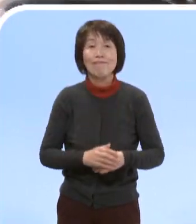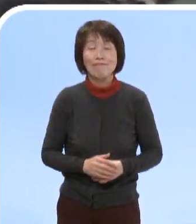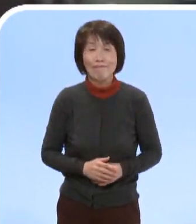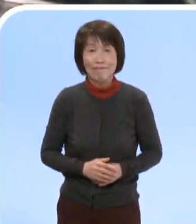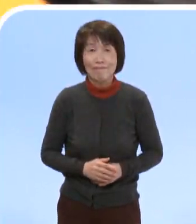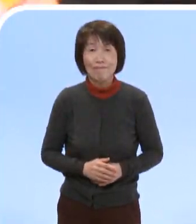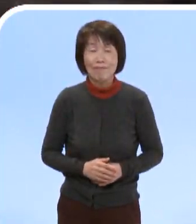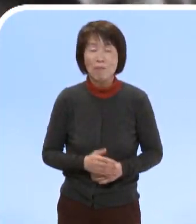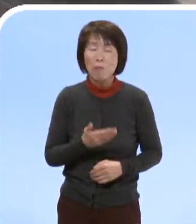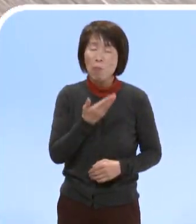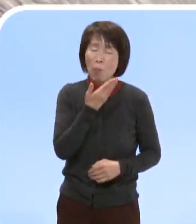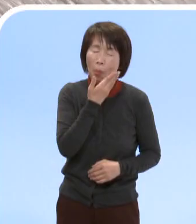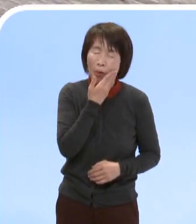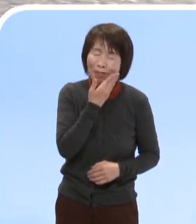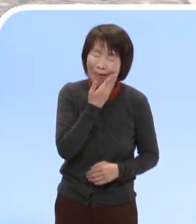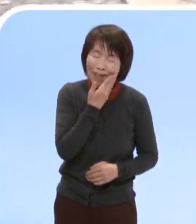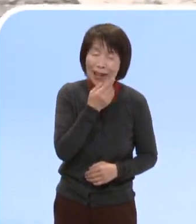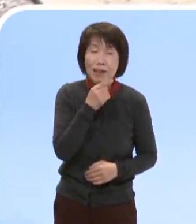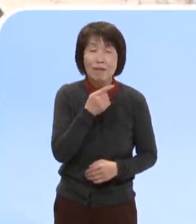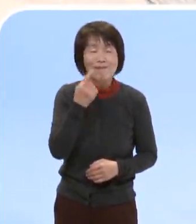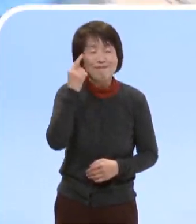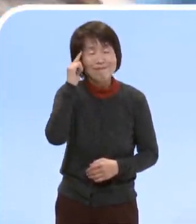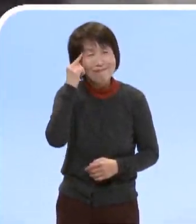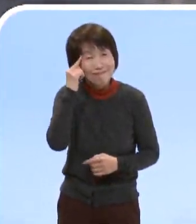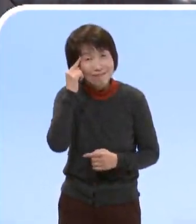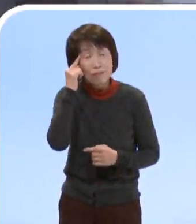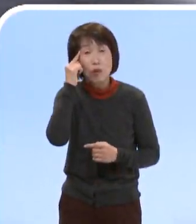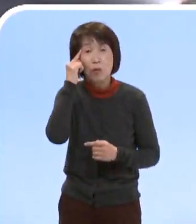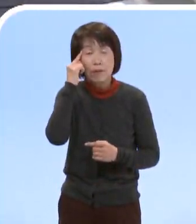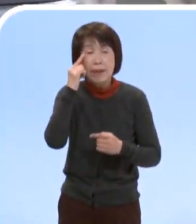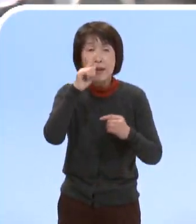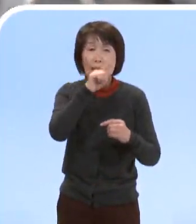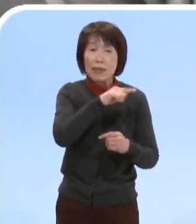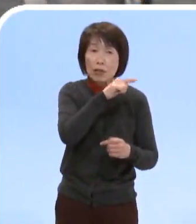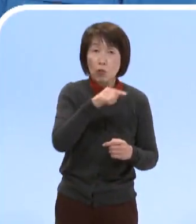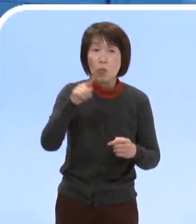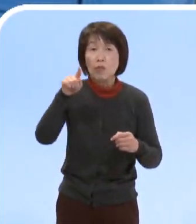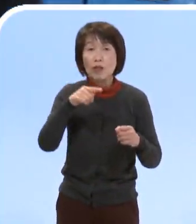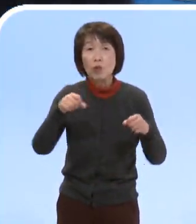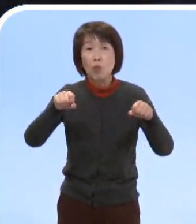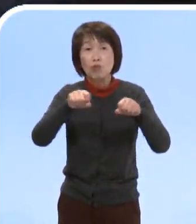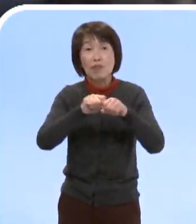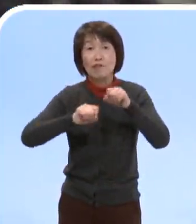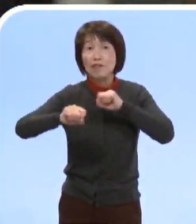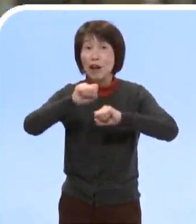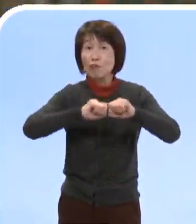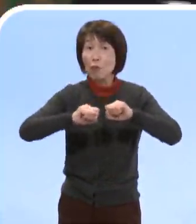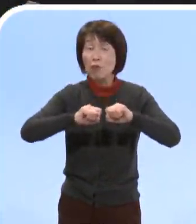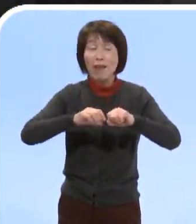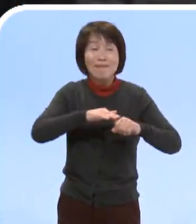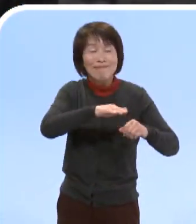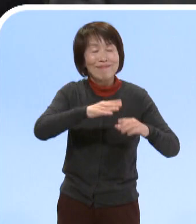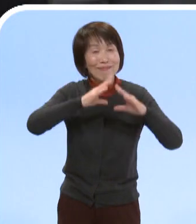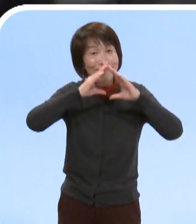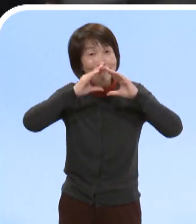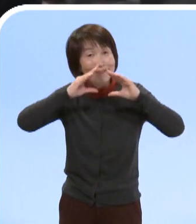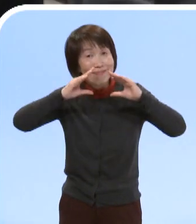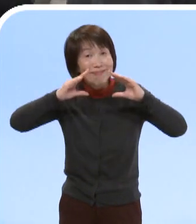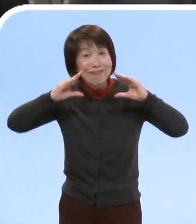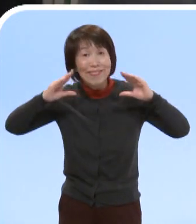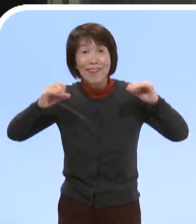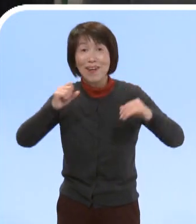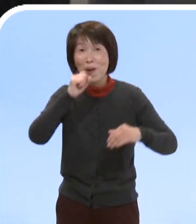もったいないの考え方で人と人とをつなぐ浅場さんの活動からたくさんの笑顔が生まれているんですね。